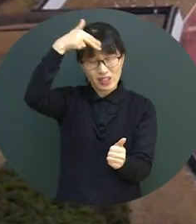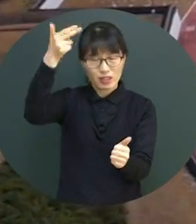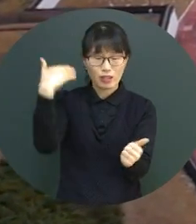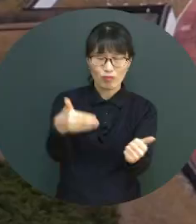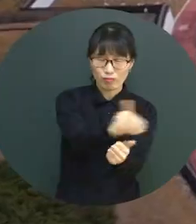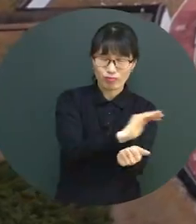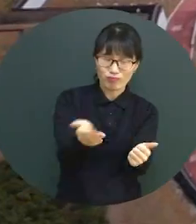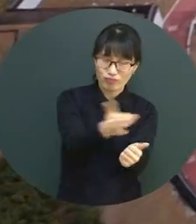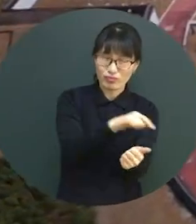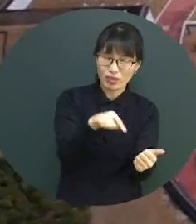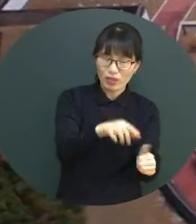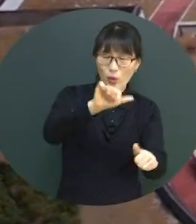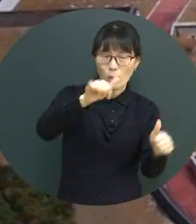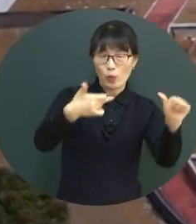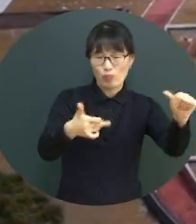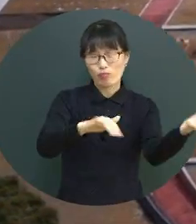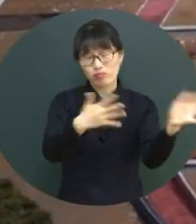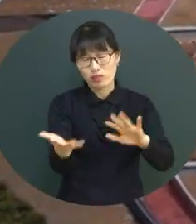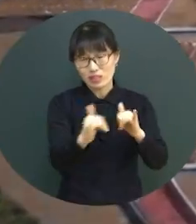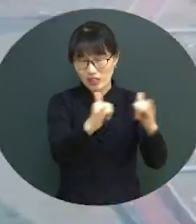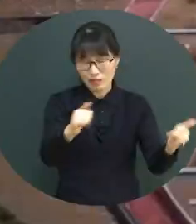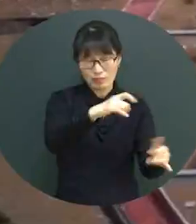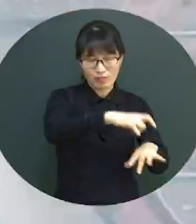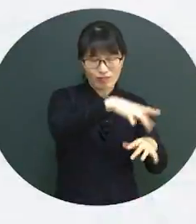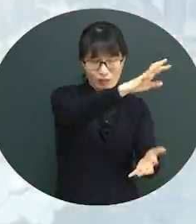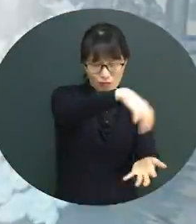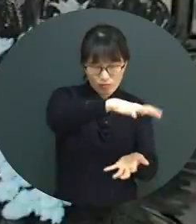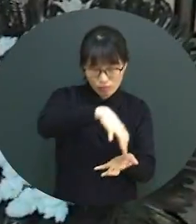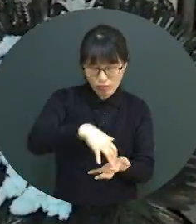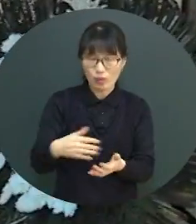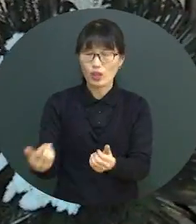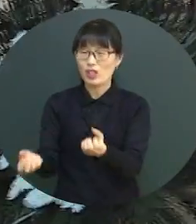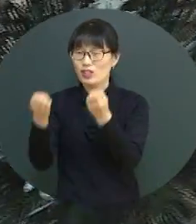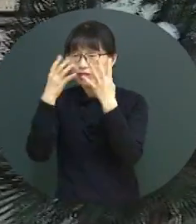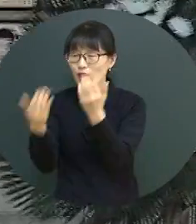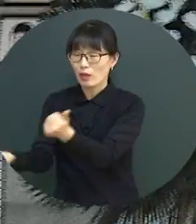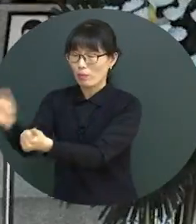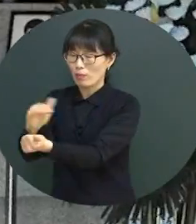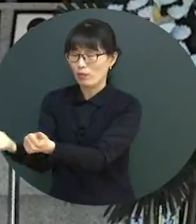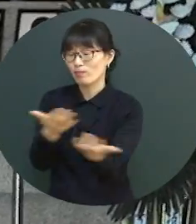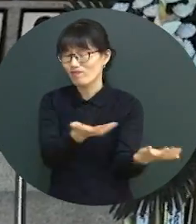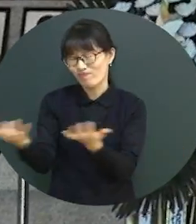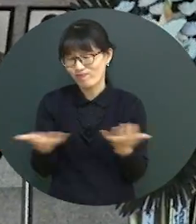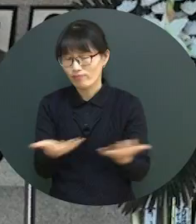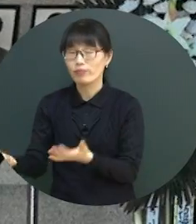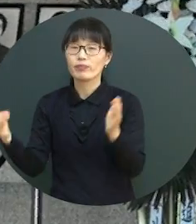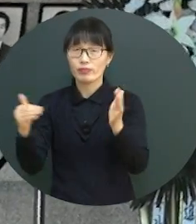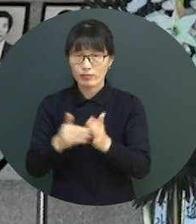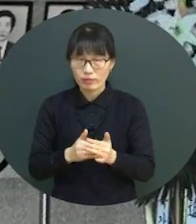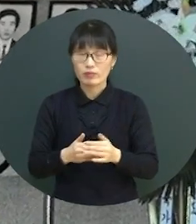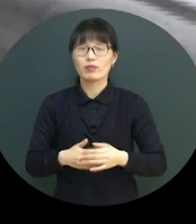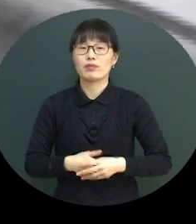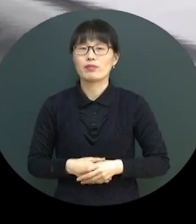5.18 희생자들의 유골들은 이곳 국립 5.18 민주묘지로 이장되었습니다.